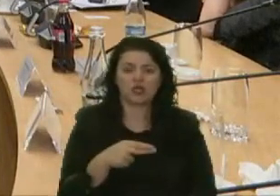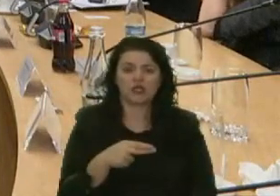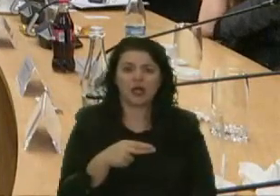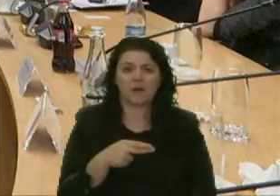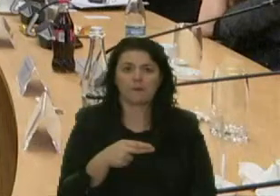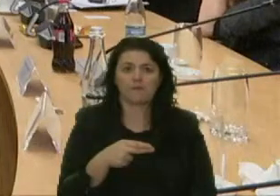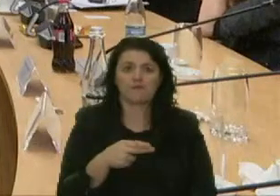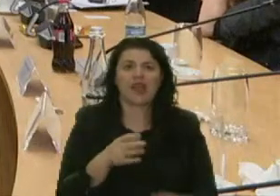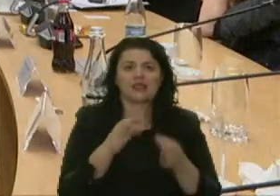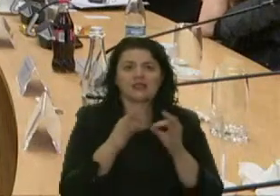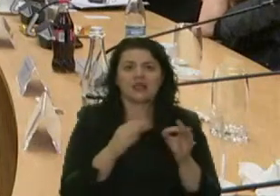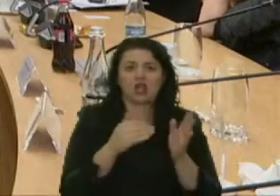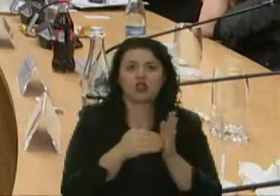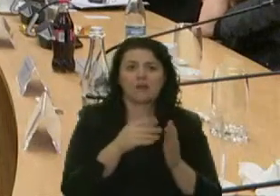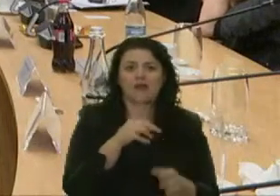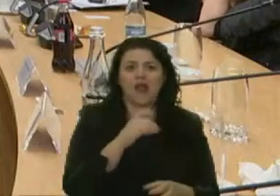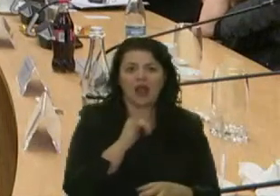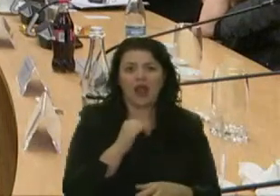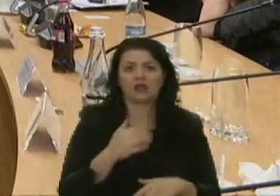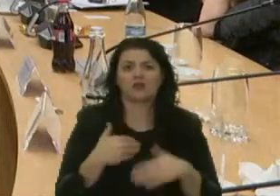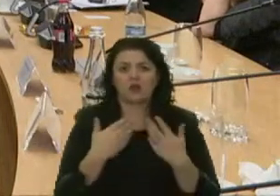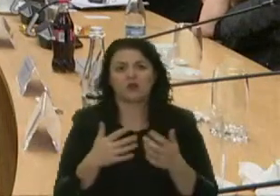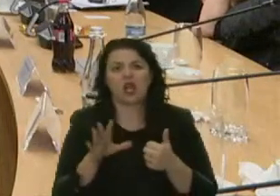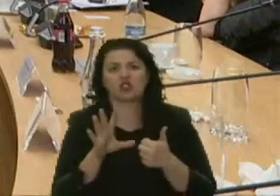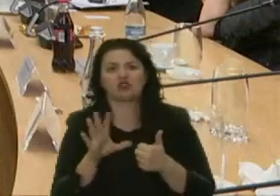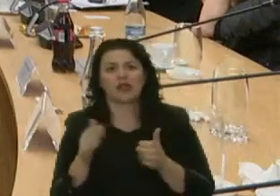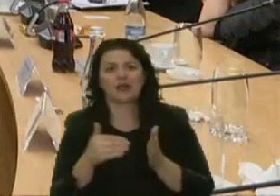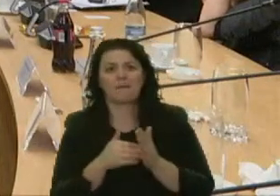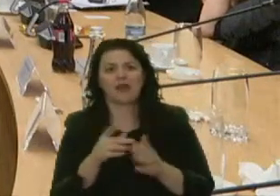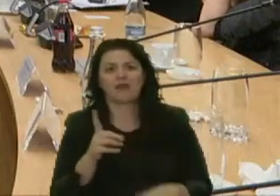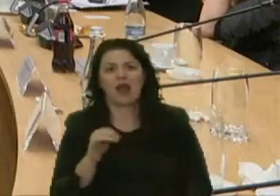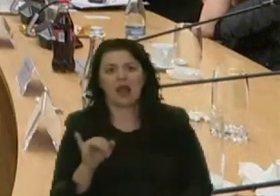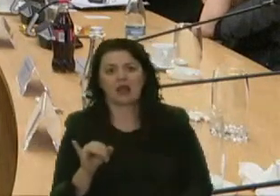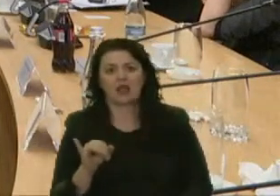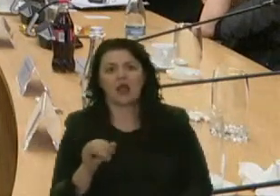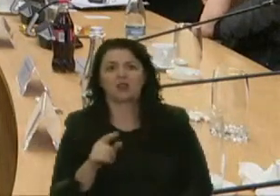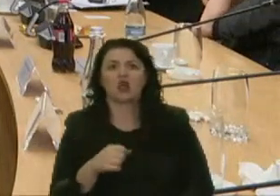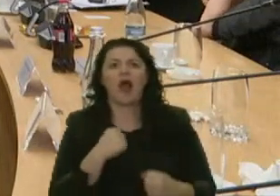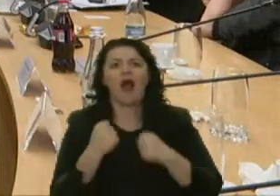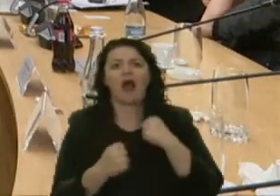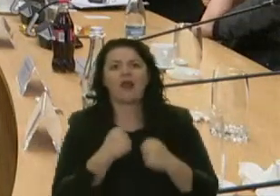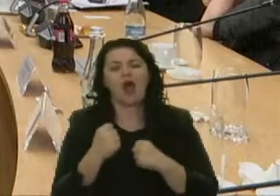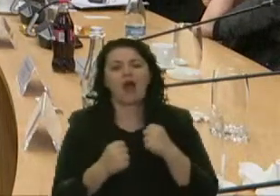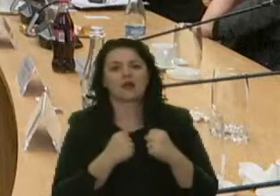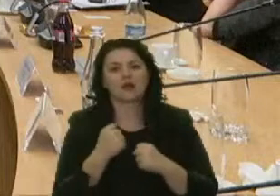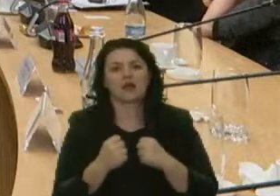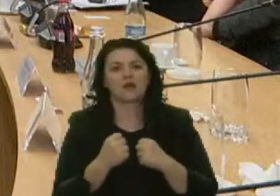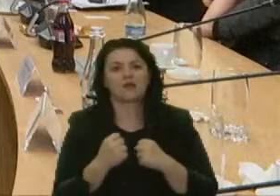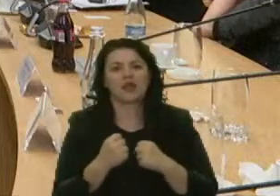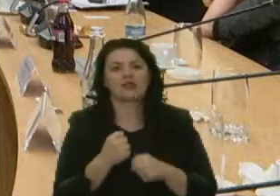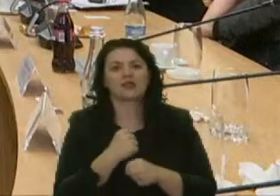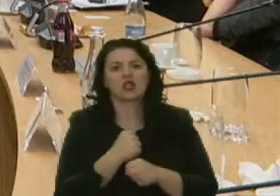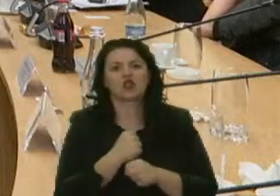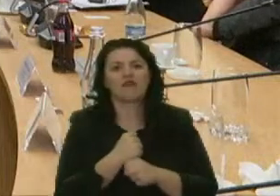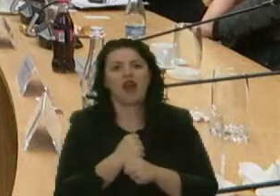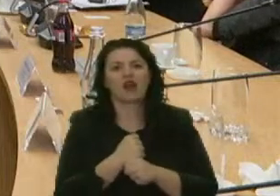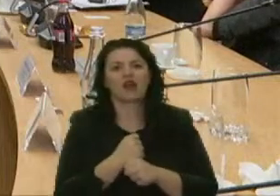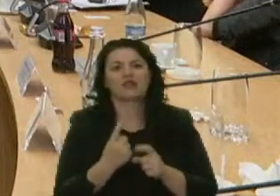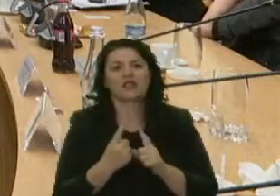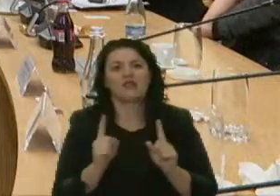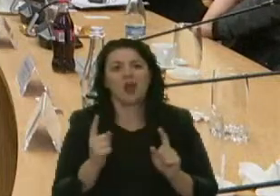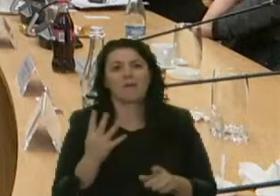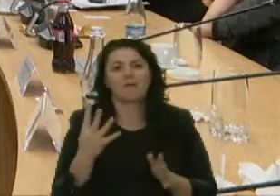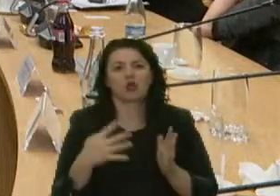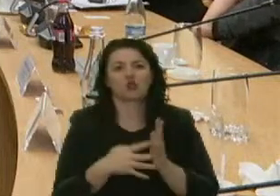cere 10000 RON i se acordă 6000 RON și Aleargă ca un nebun să și facă diferența de